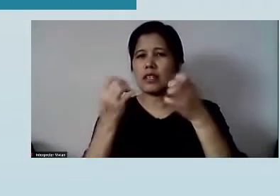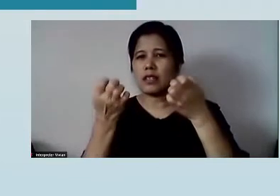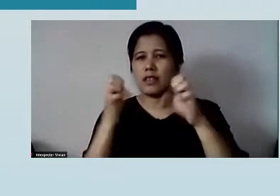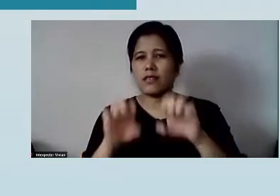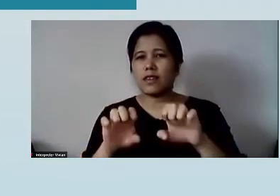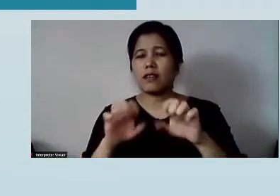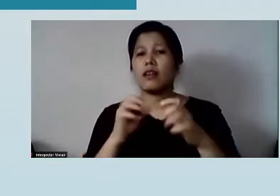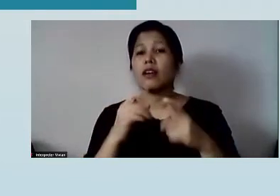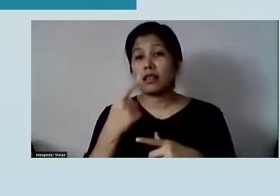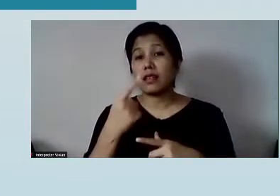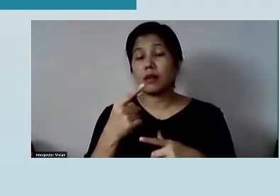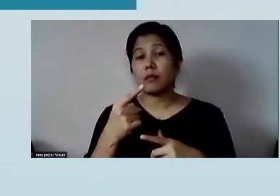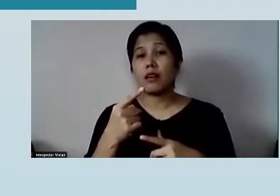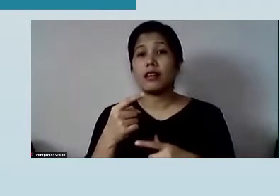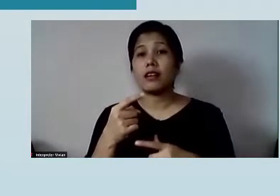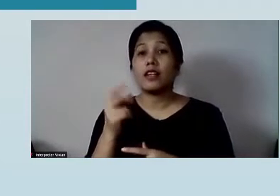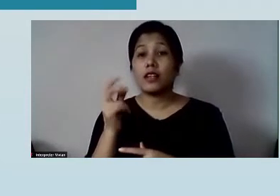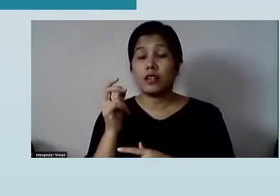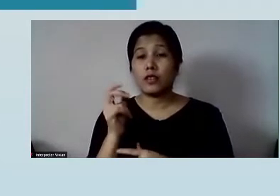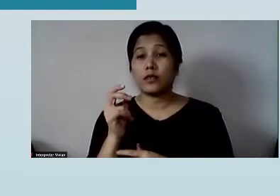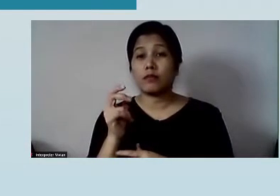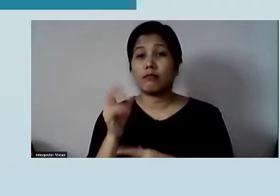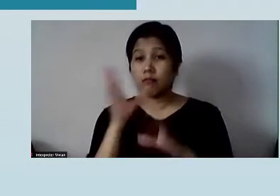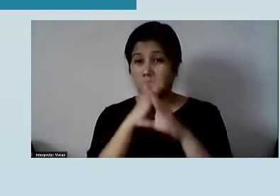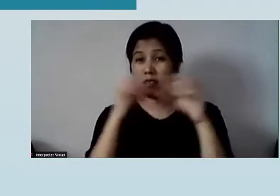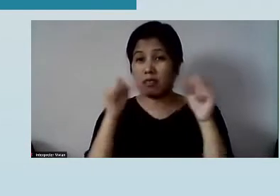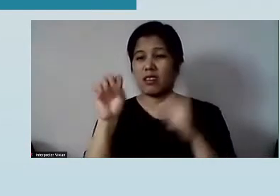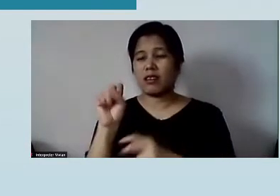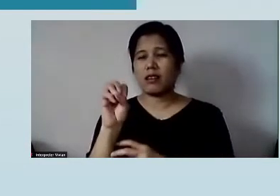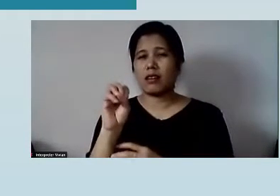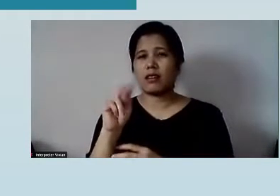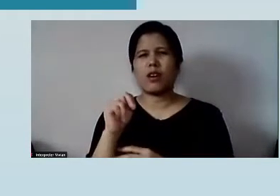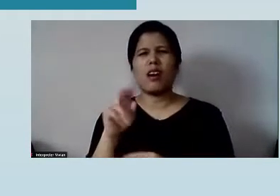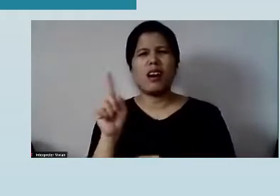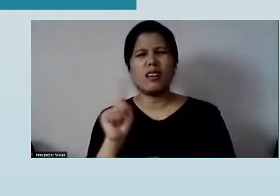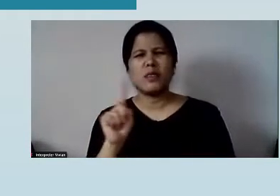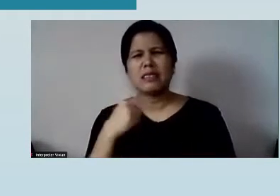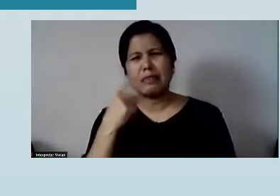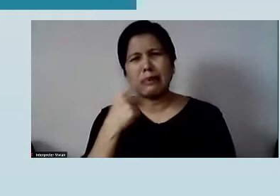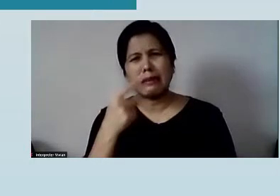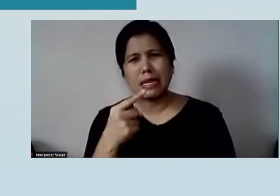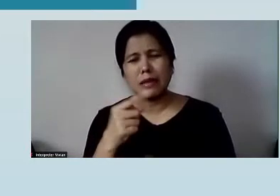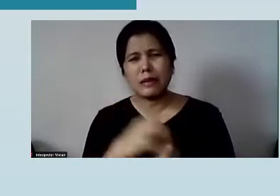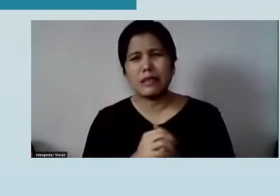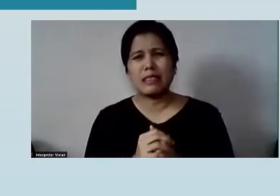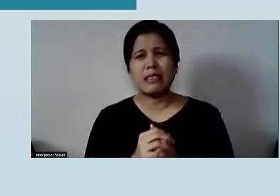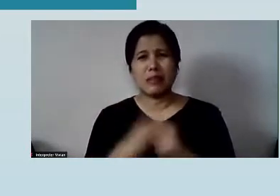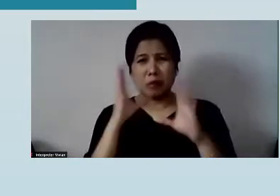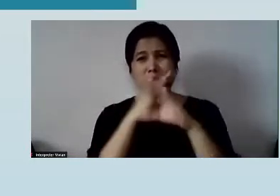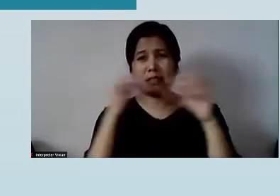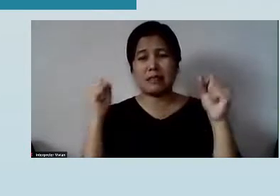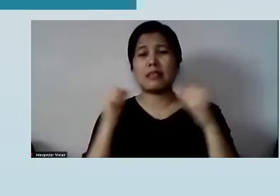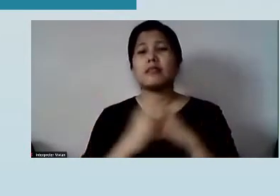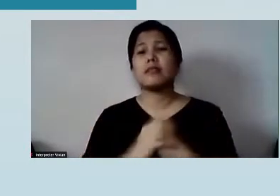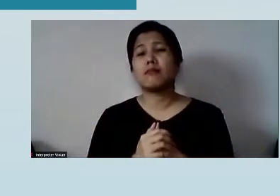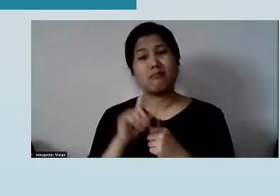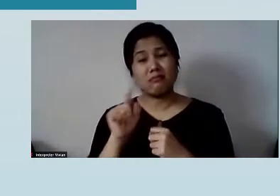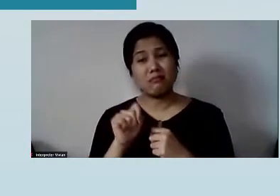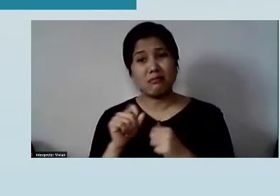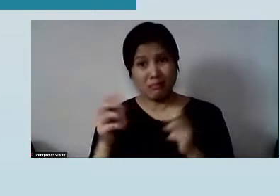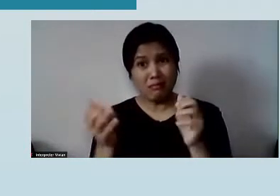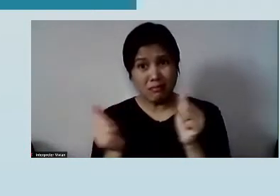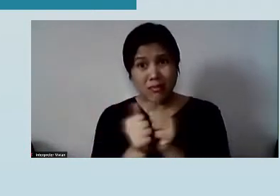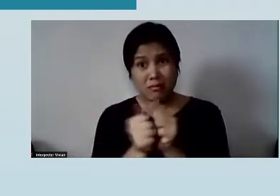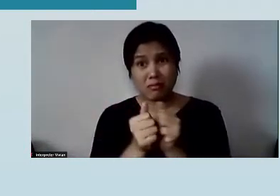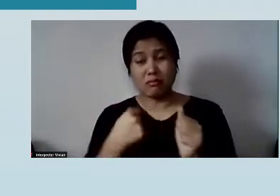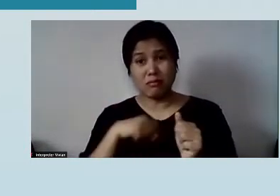President, para maintindihan naman ano bang sinasabi nitong presidente na to para sa aming sector, sa aming grupo. Kasali ba kami